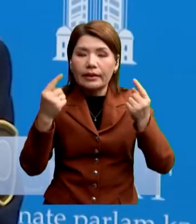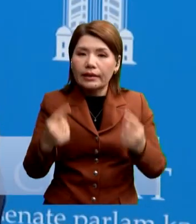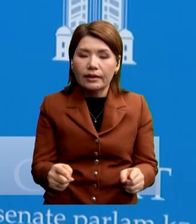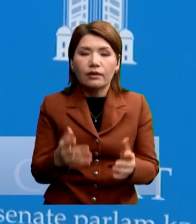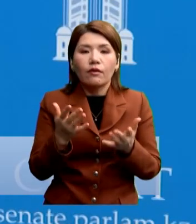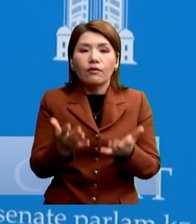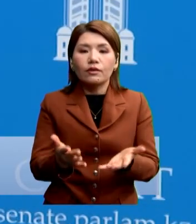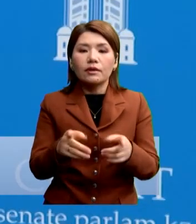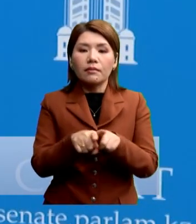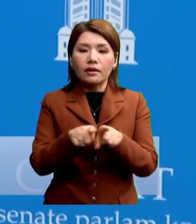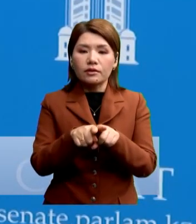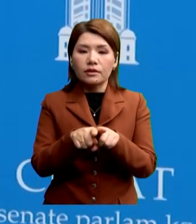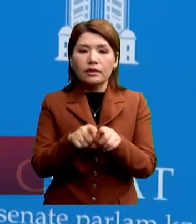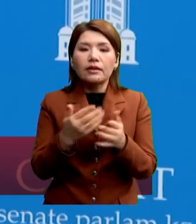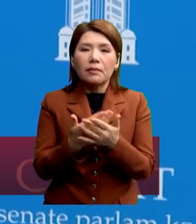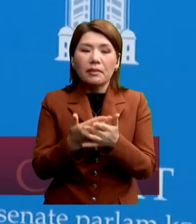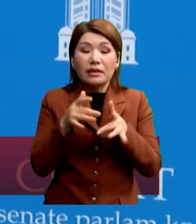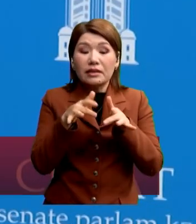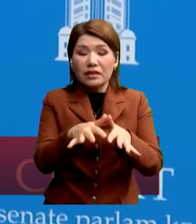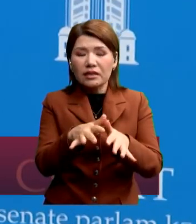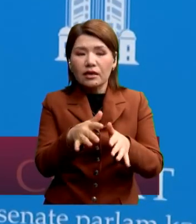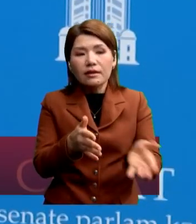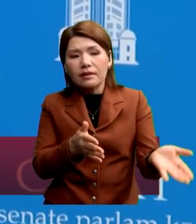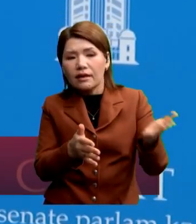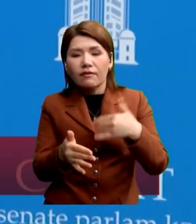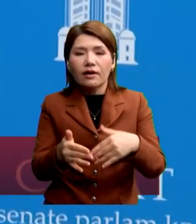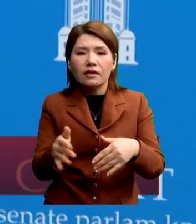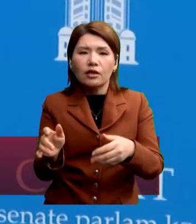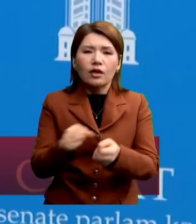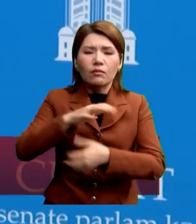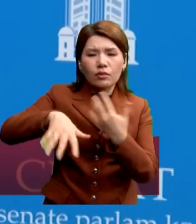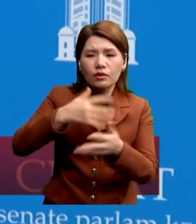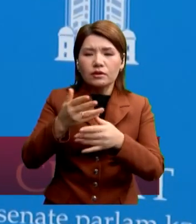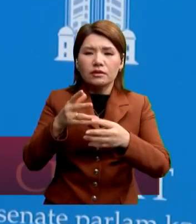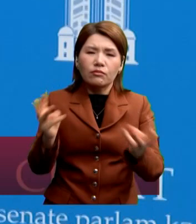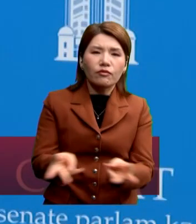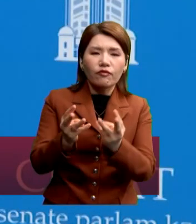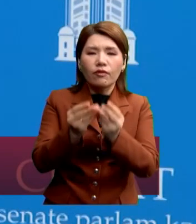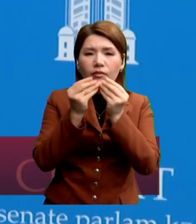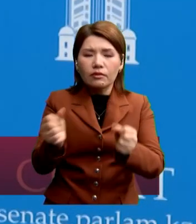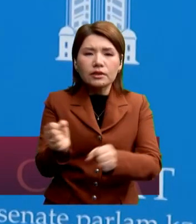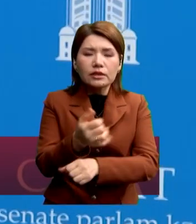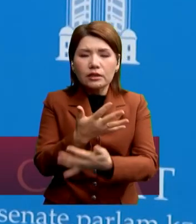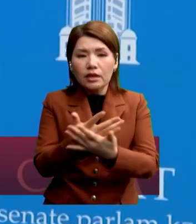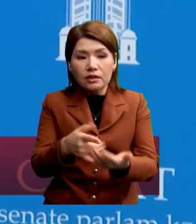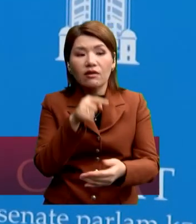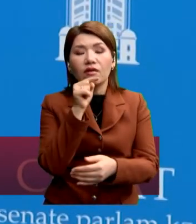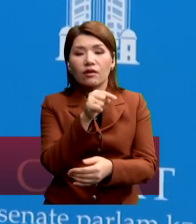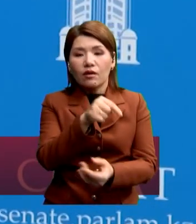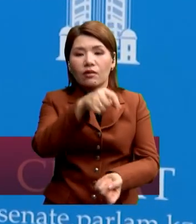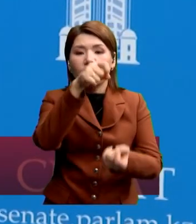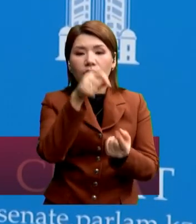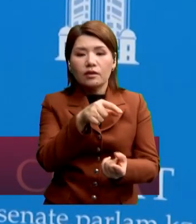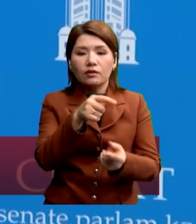Осындай жаңағы іс-әрекетті жасайық, барып қиратайық, бұзайық, жағайық деген кезде соларға ғана, егер